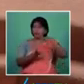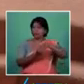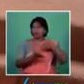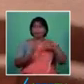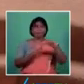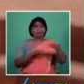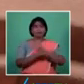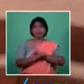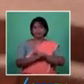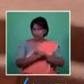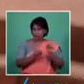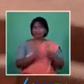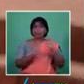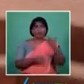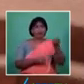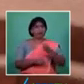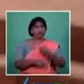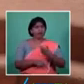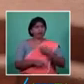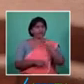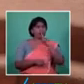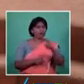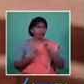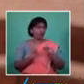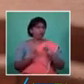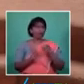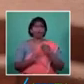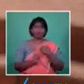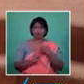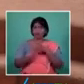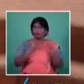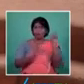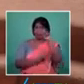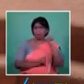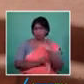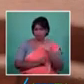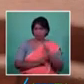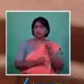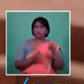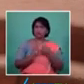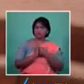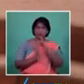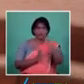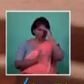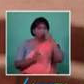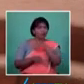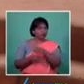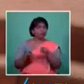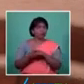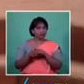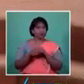මට ඉඩමක් නැහැ එහෙම තියදී මගේ නම මේකට ඇඳගත්තේ කොහොමද කියන ප්‍රශ්නේ මට ලොකු ප්‍රශ්නයක් තියෙනවා ඒ වගේම තමයි ගරු කතානායකතුමනි මේ